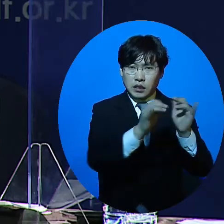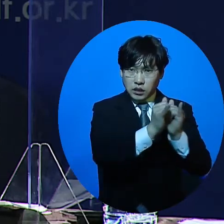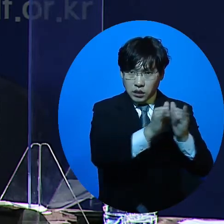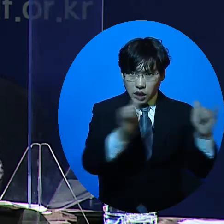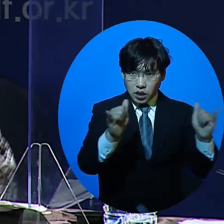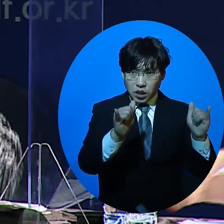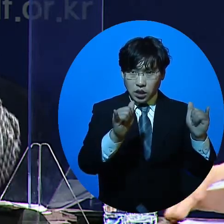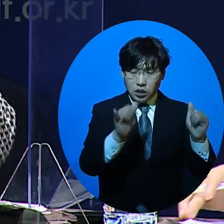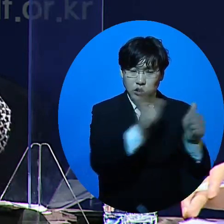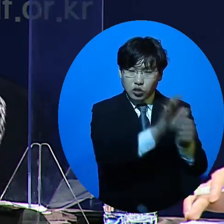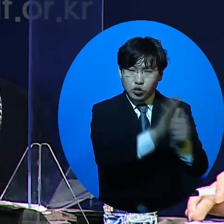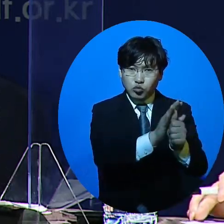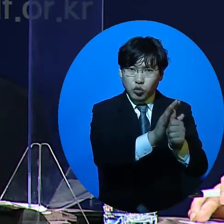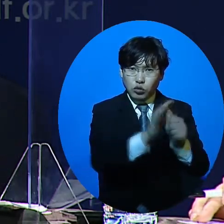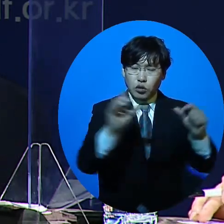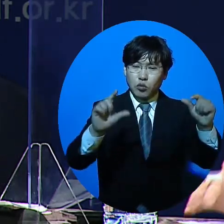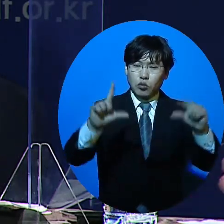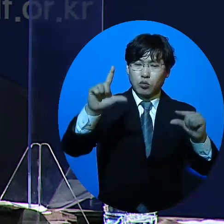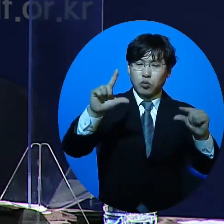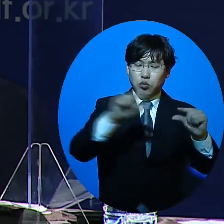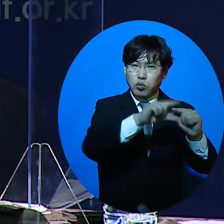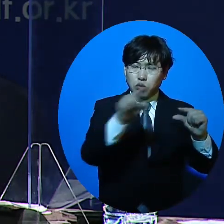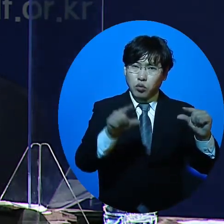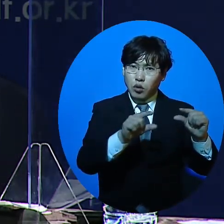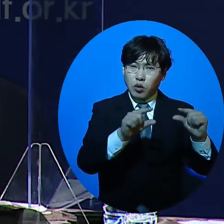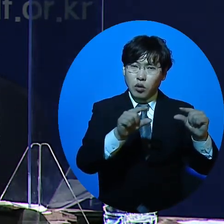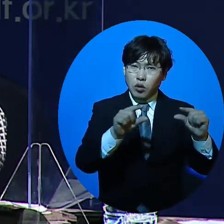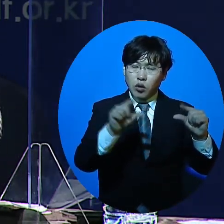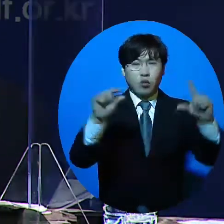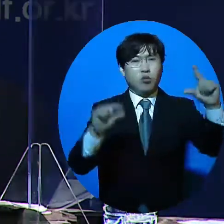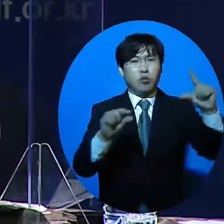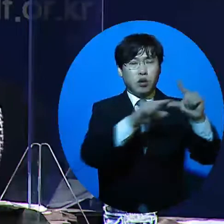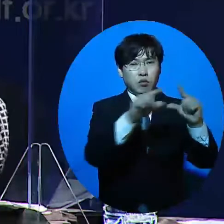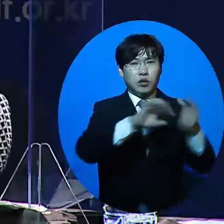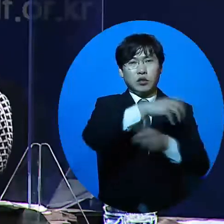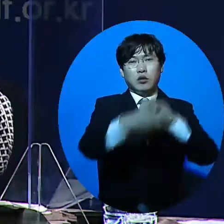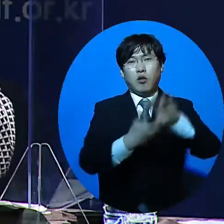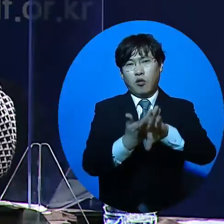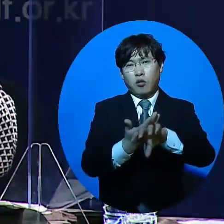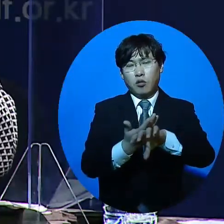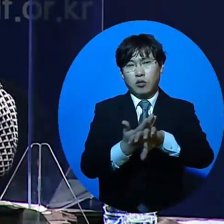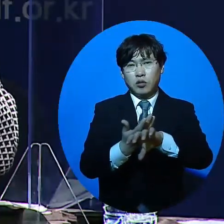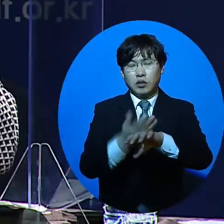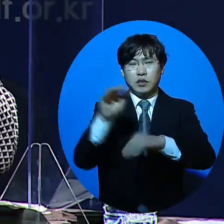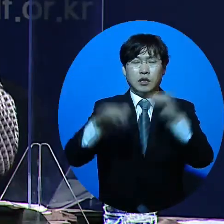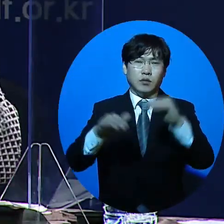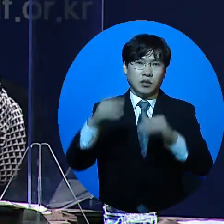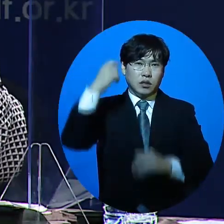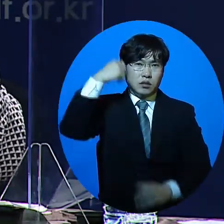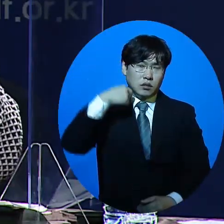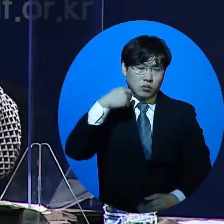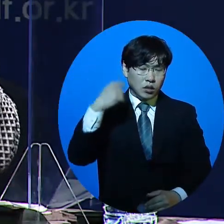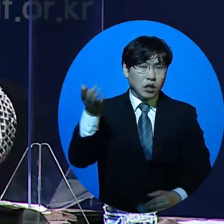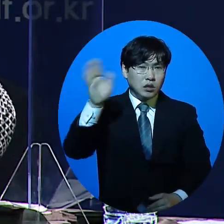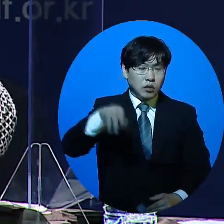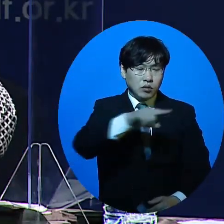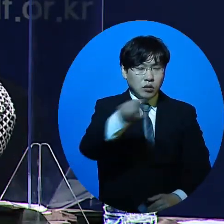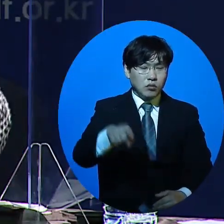장애인은 계단 하나만 있어도 그 다음에 하려고 했던